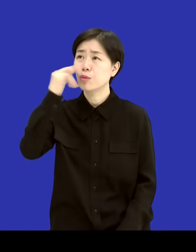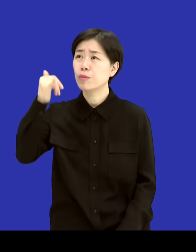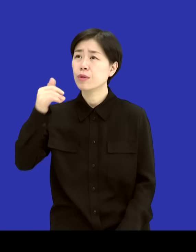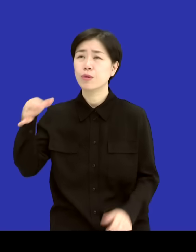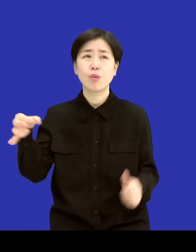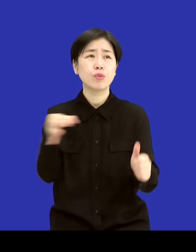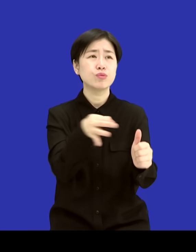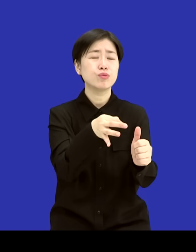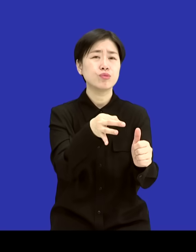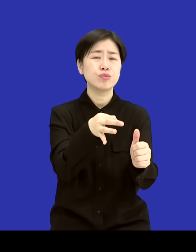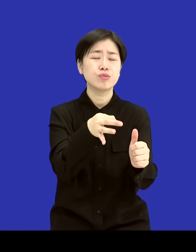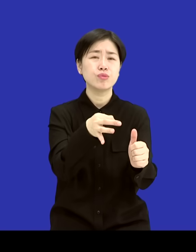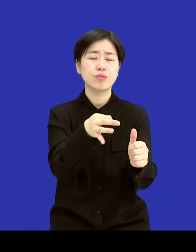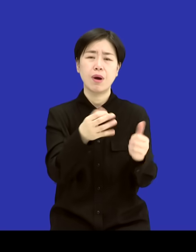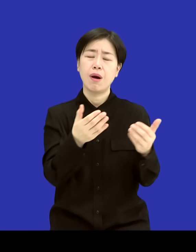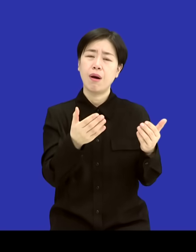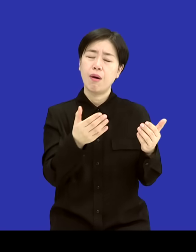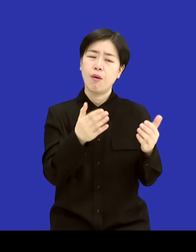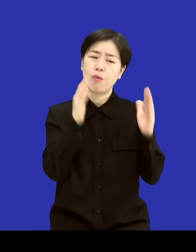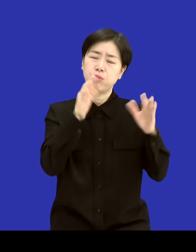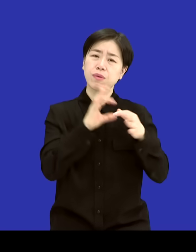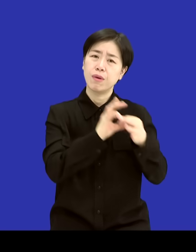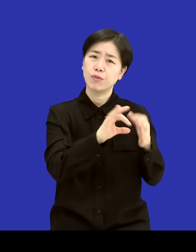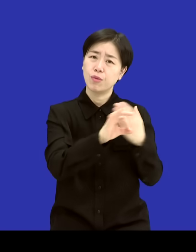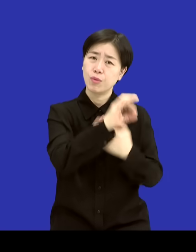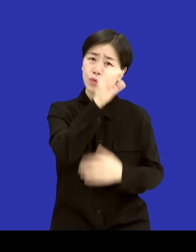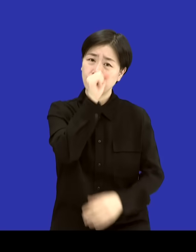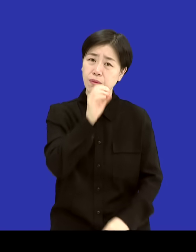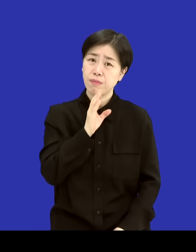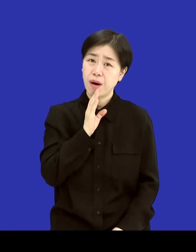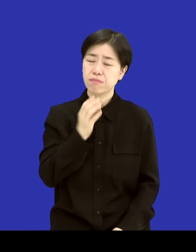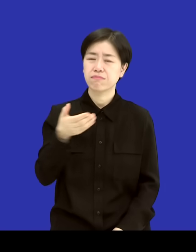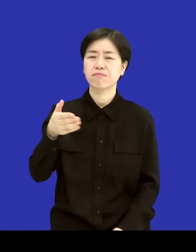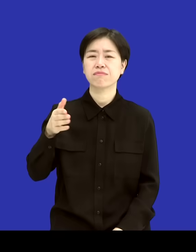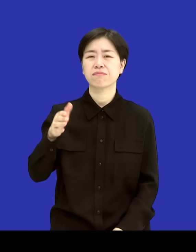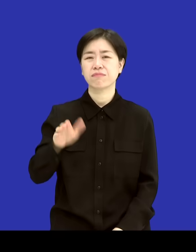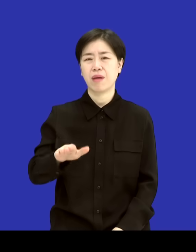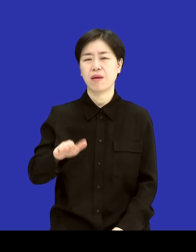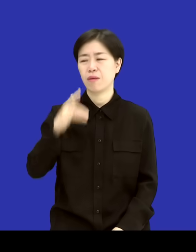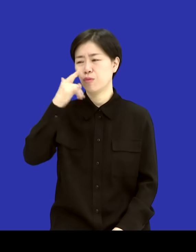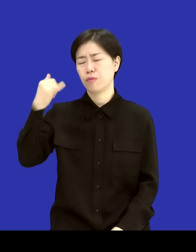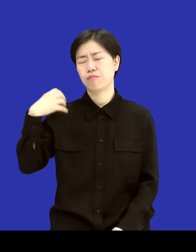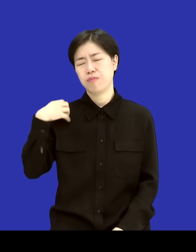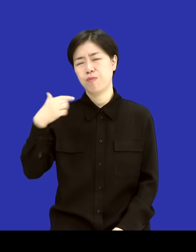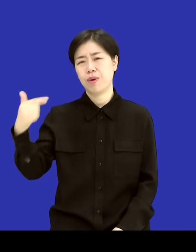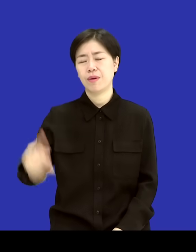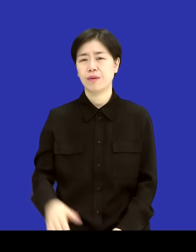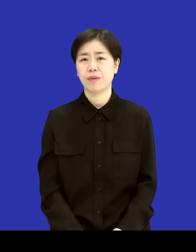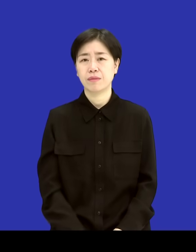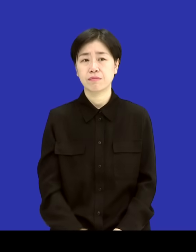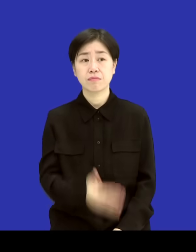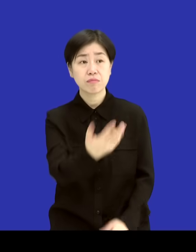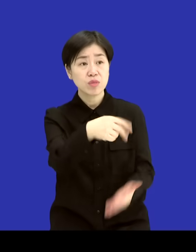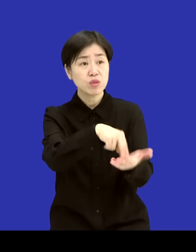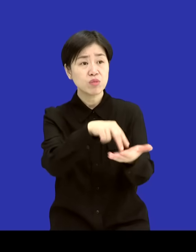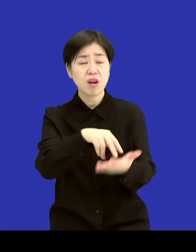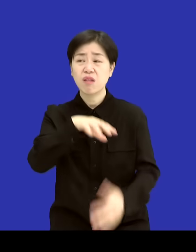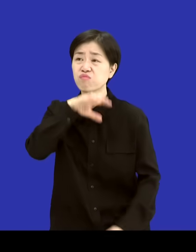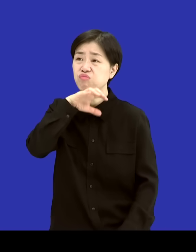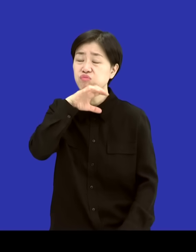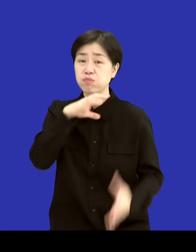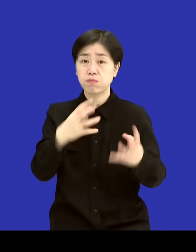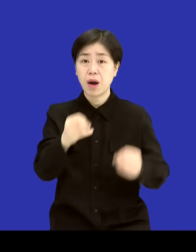그러려면 3년이라는 시간도 너무 그치. 많고 길고. 길고 그리고 또 돈도 그렇고 예. 별의별 원망이 다 들 것 같아요. 그렇죠, 부모님도 그렇죠.